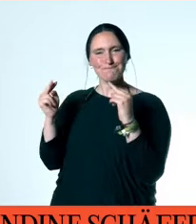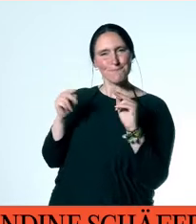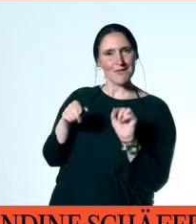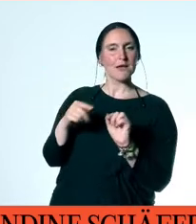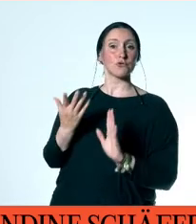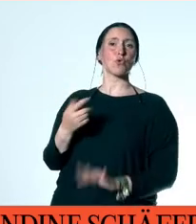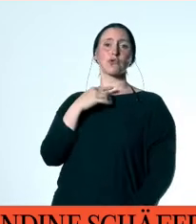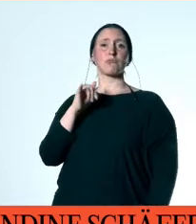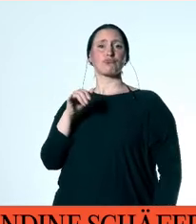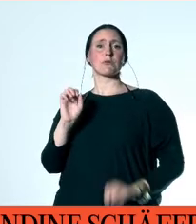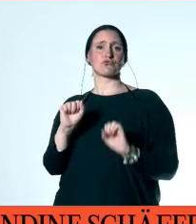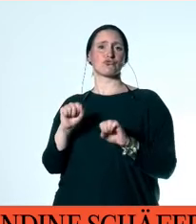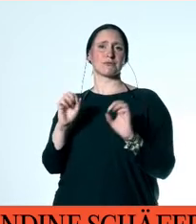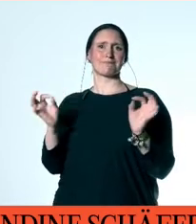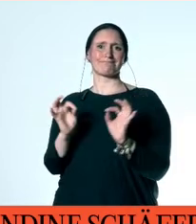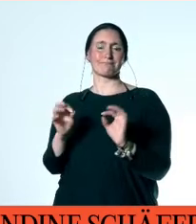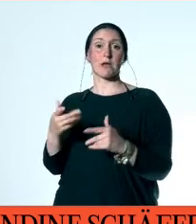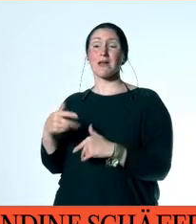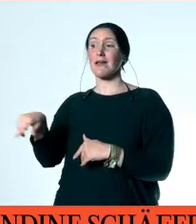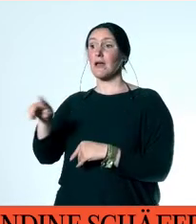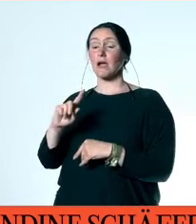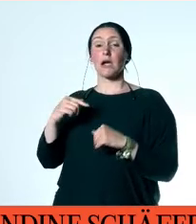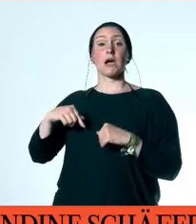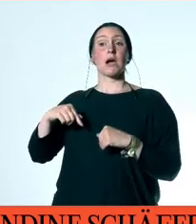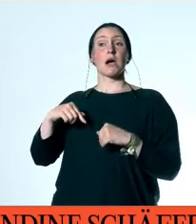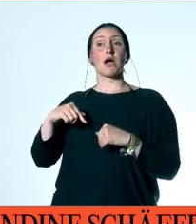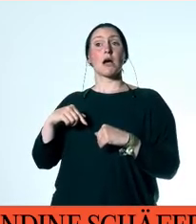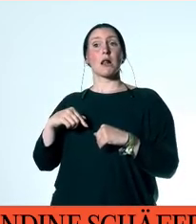konzentrieren auf das, was wir gemeinsam machen wollen.